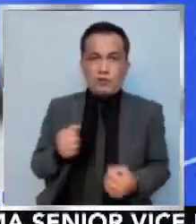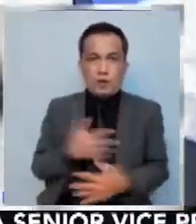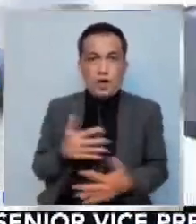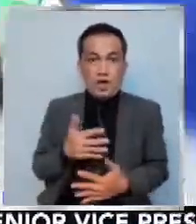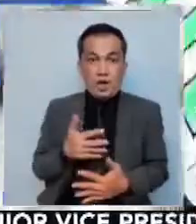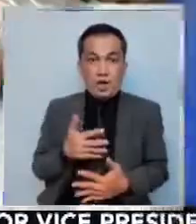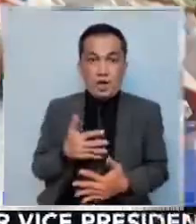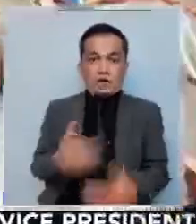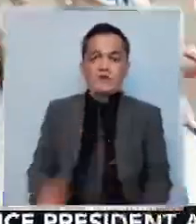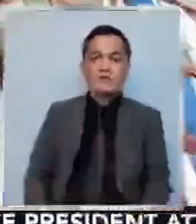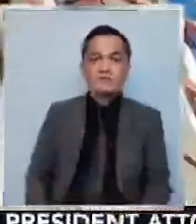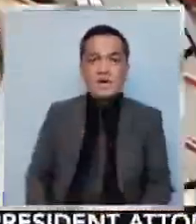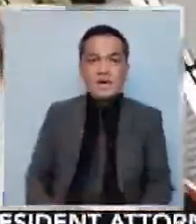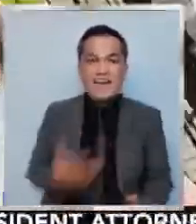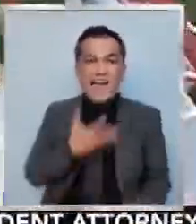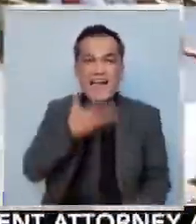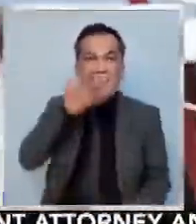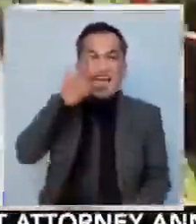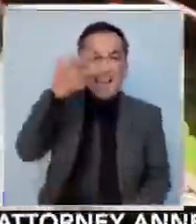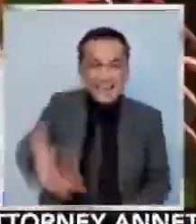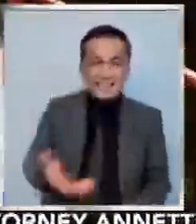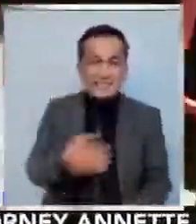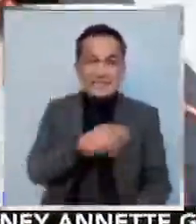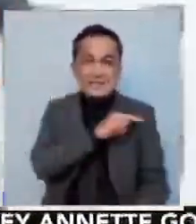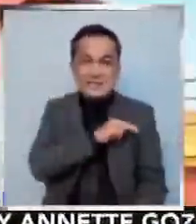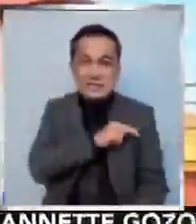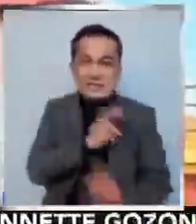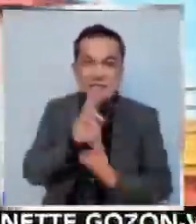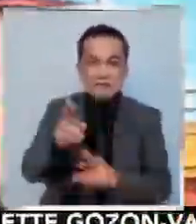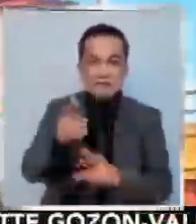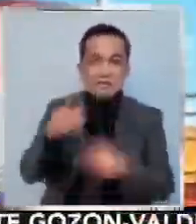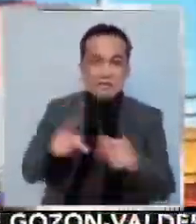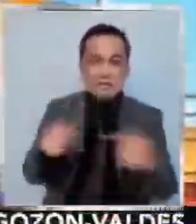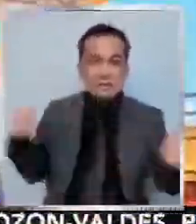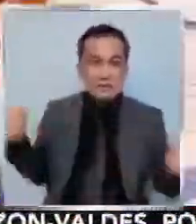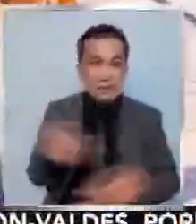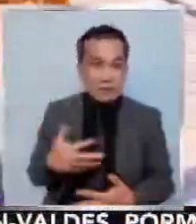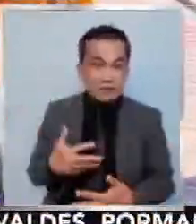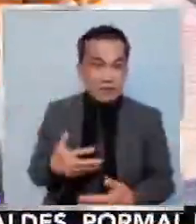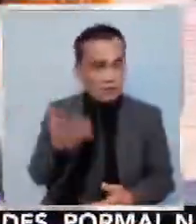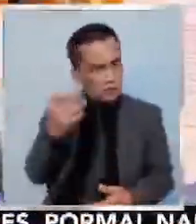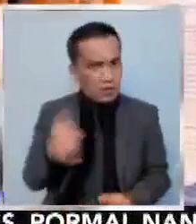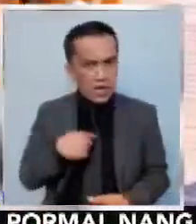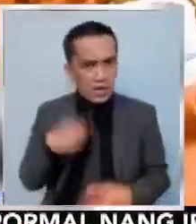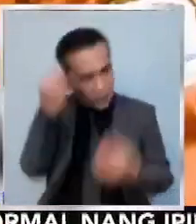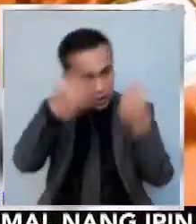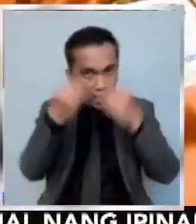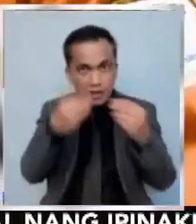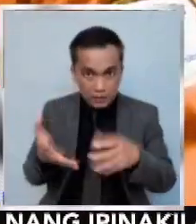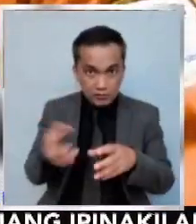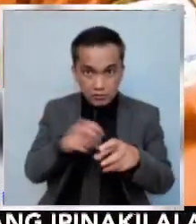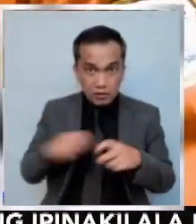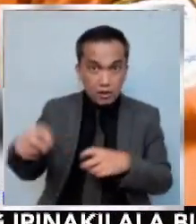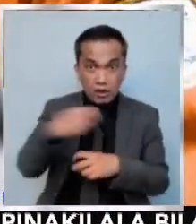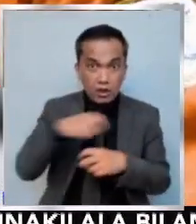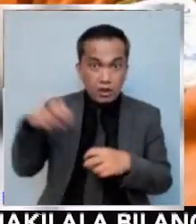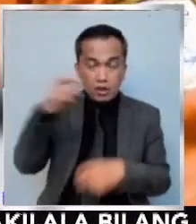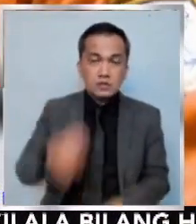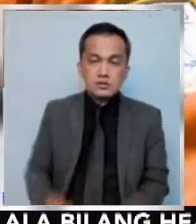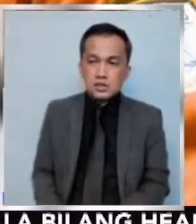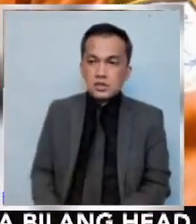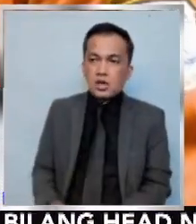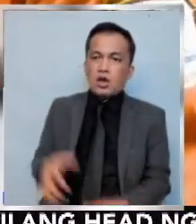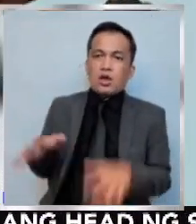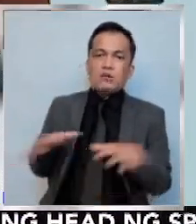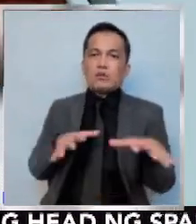ang pagsigaw ay isang natural reaction ng tao pag tayo'y takot. Bakit naman tayo nahihilo pagkatapos mag-ride? Yung motion tolerance, depende yan